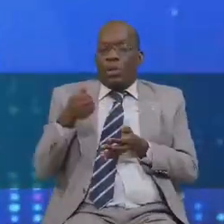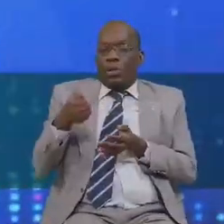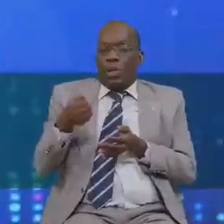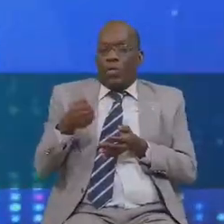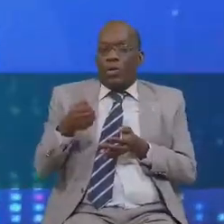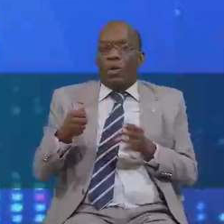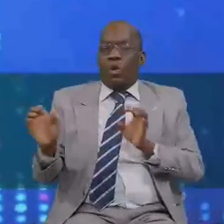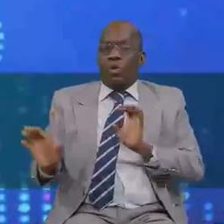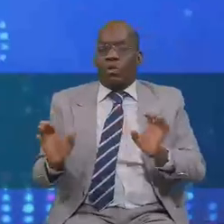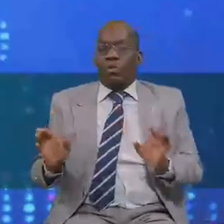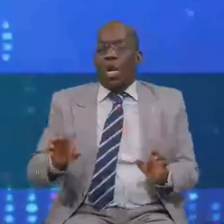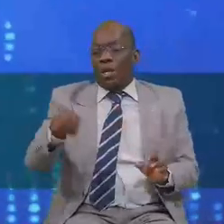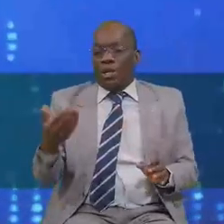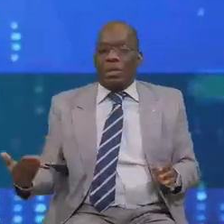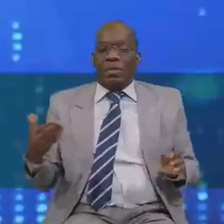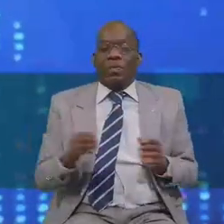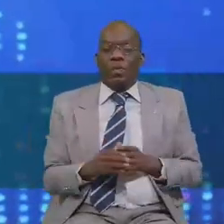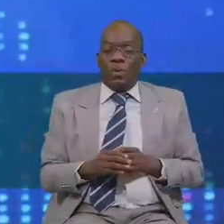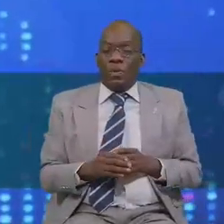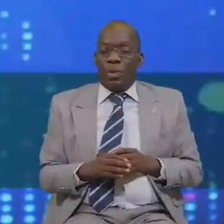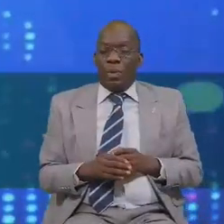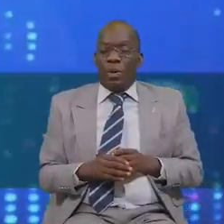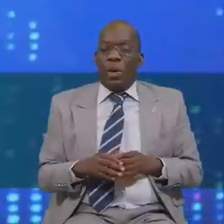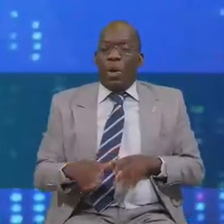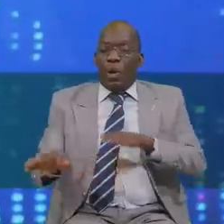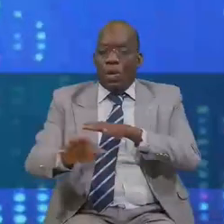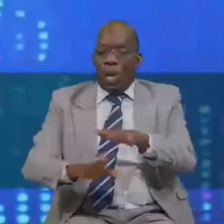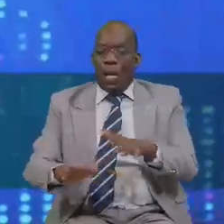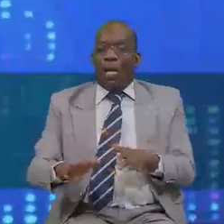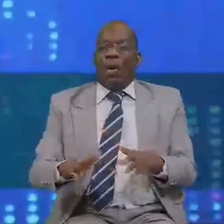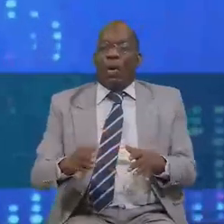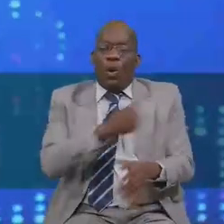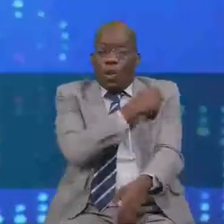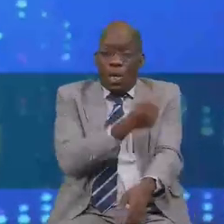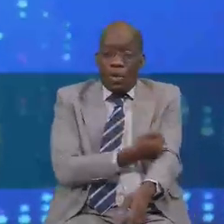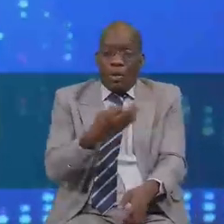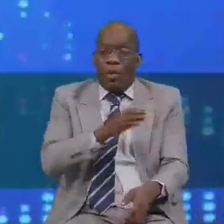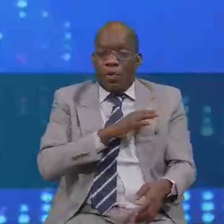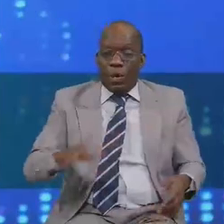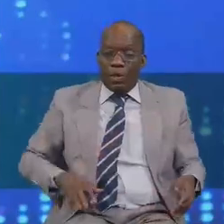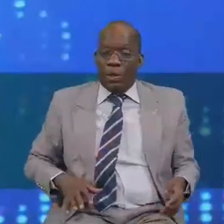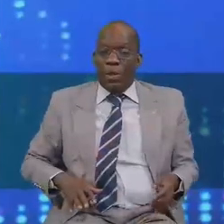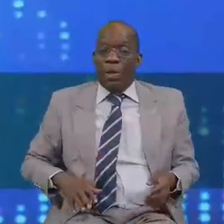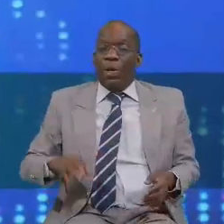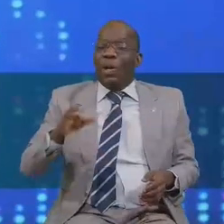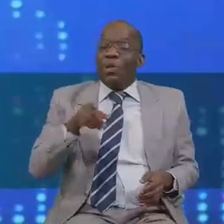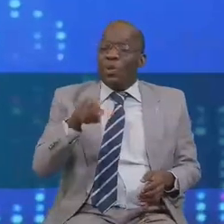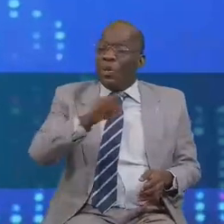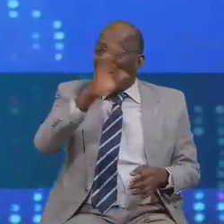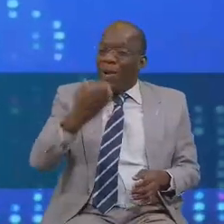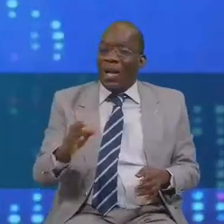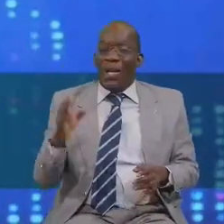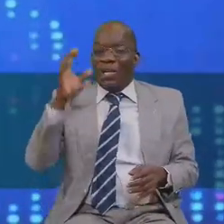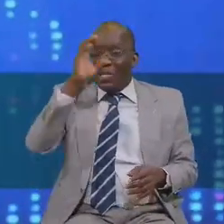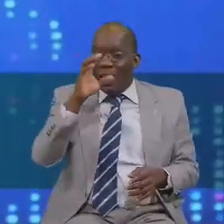Si alors quelqu'un qui est sous Christ, sous l'autorité de Christ, ne vérifie jamais, Seigneur, qu'est-ce que je dois